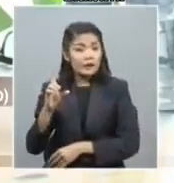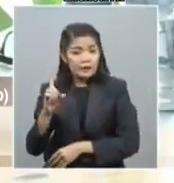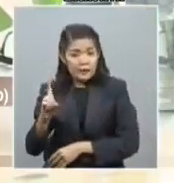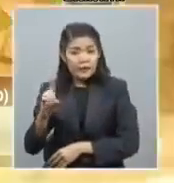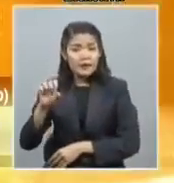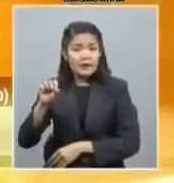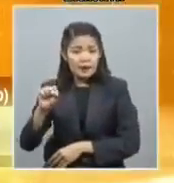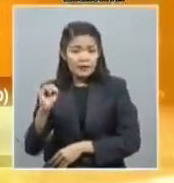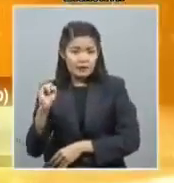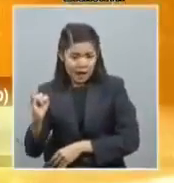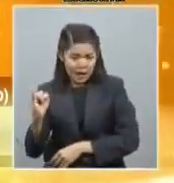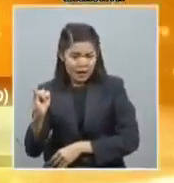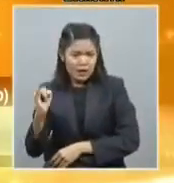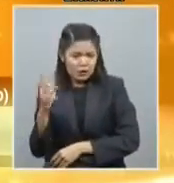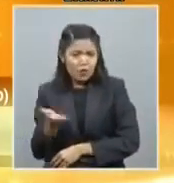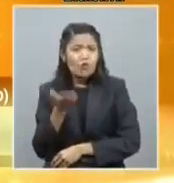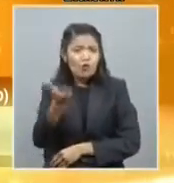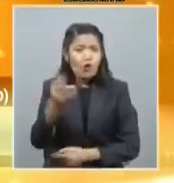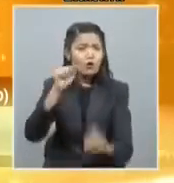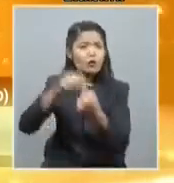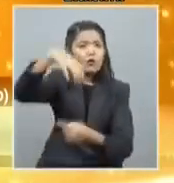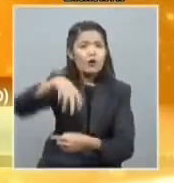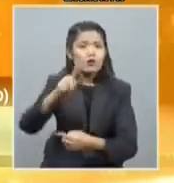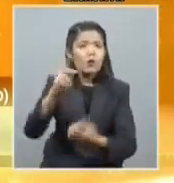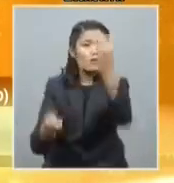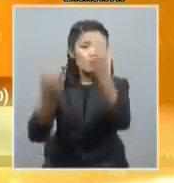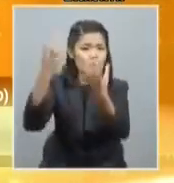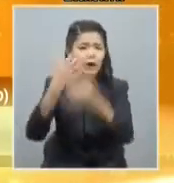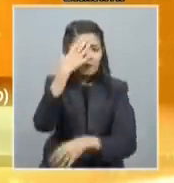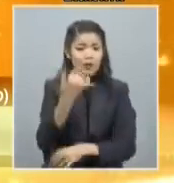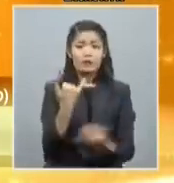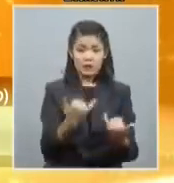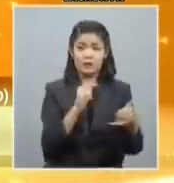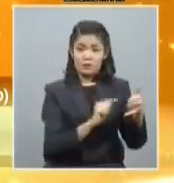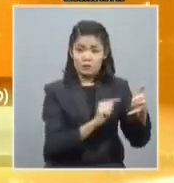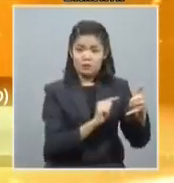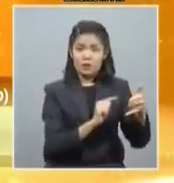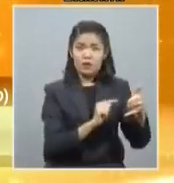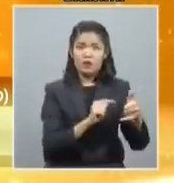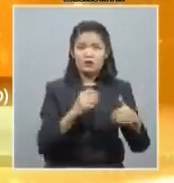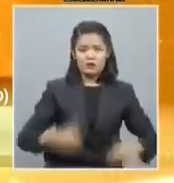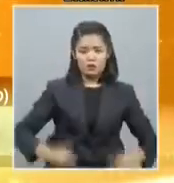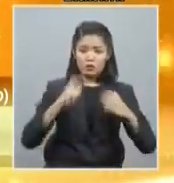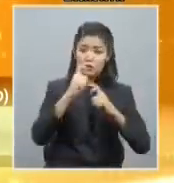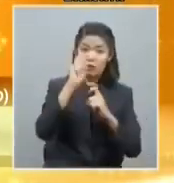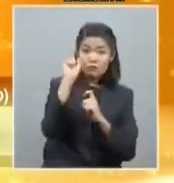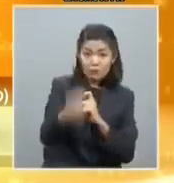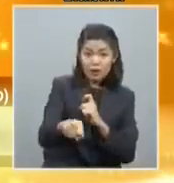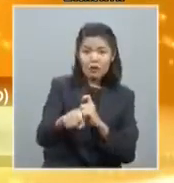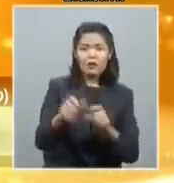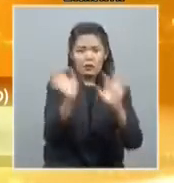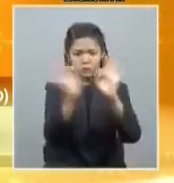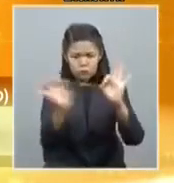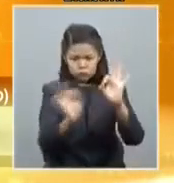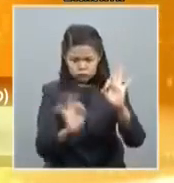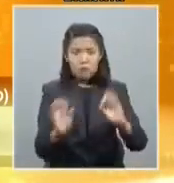บุญแทนไปต้องขออนุญาตมาทางกรมอุทยานเพราะบุญแทนตอนนี้ไม่ปลอดภัยแล้วหรือไม่ในหนังสือเนี่ยอธิบายตัวร